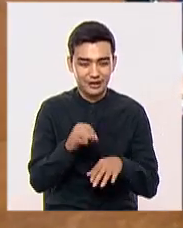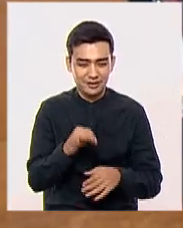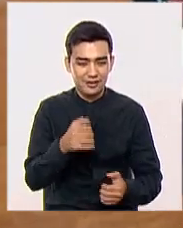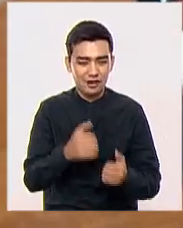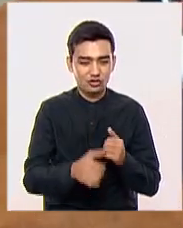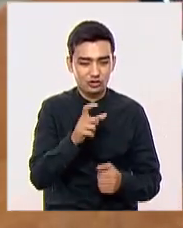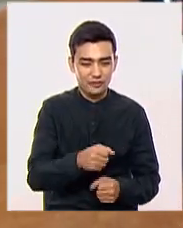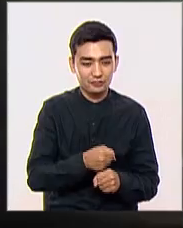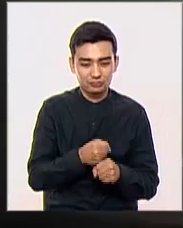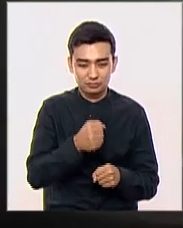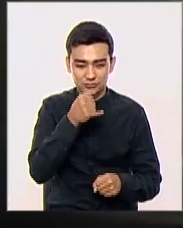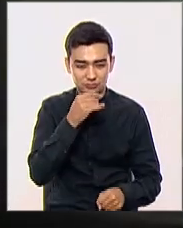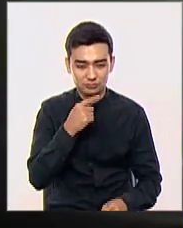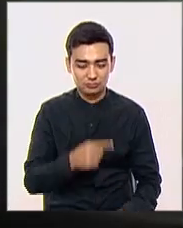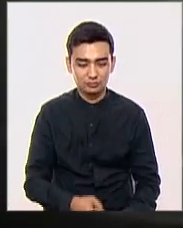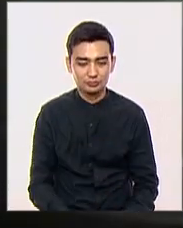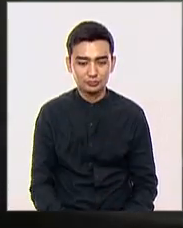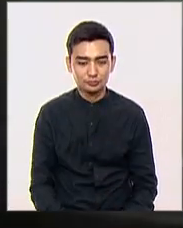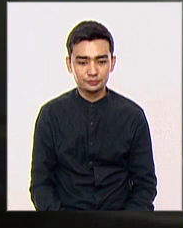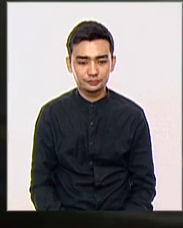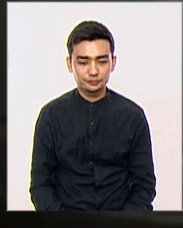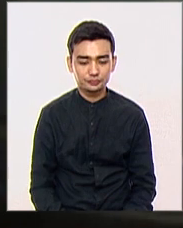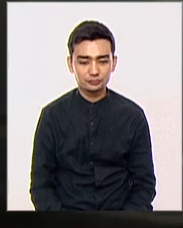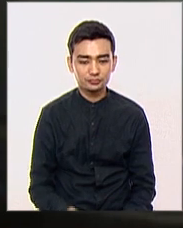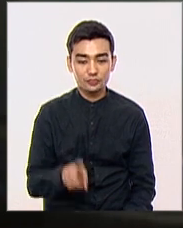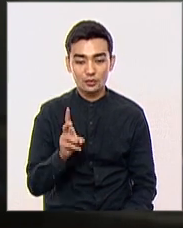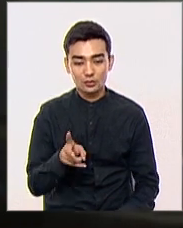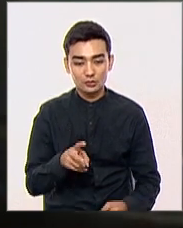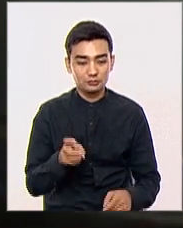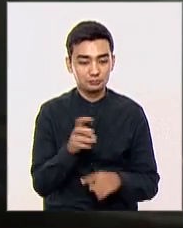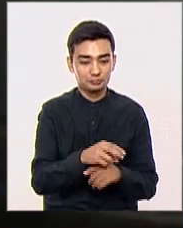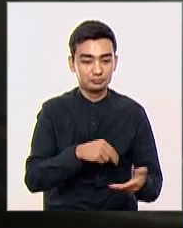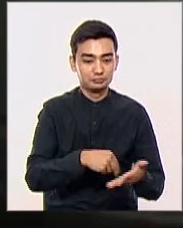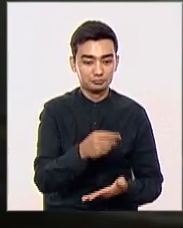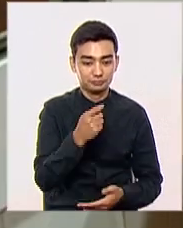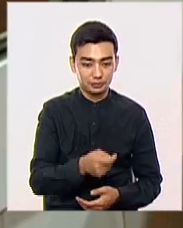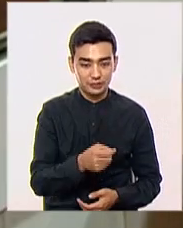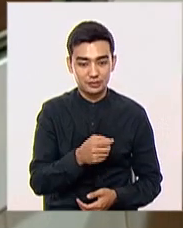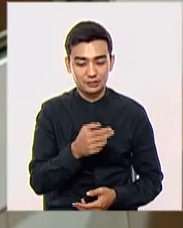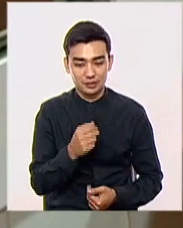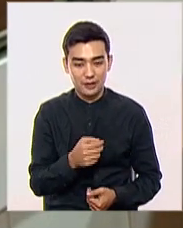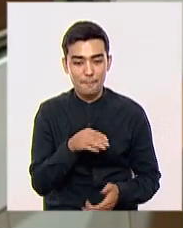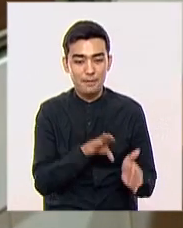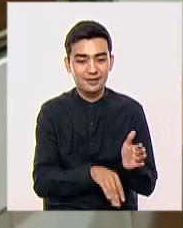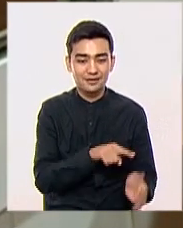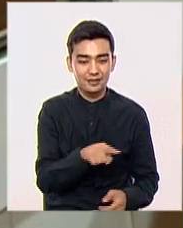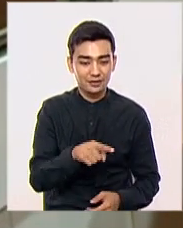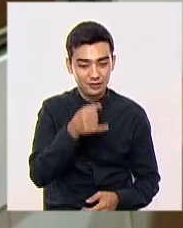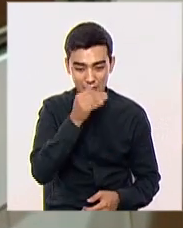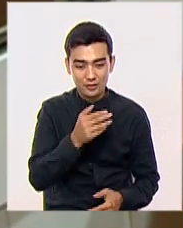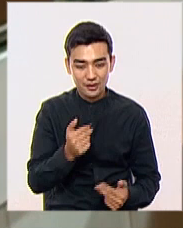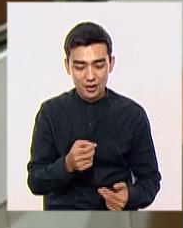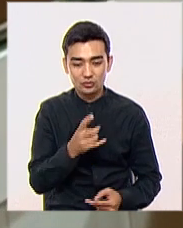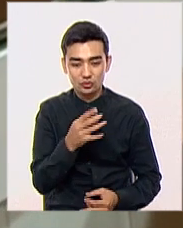бизнеса крестьянин. Без перекупщиков все равно не получится, но как-то минимизировать надо